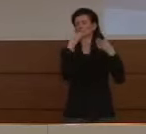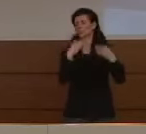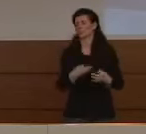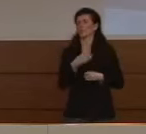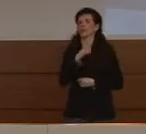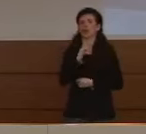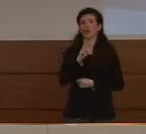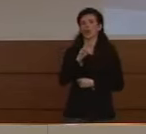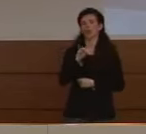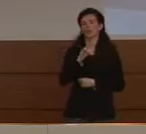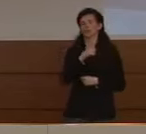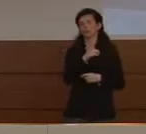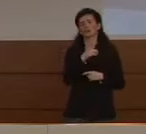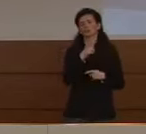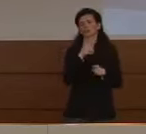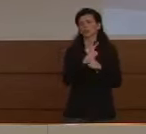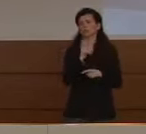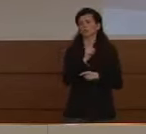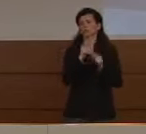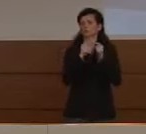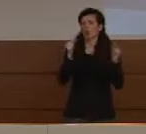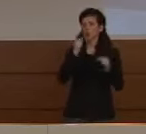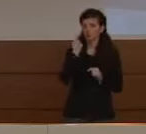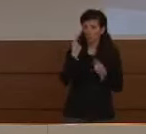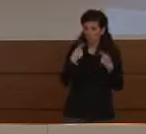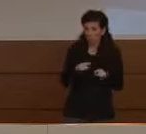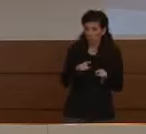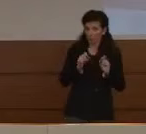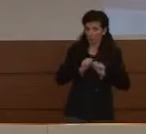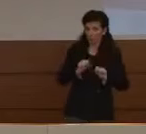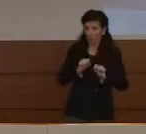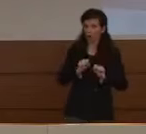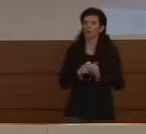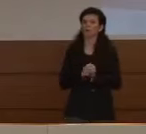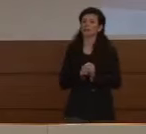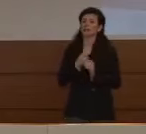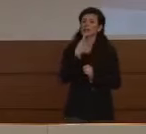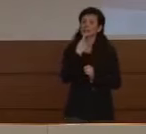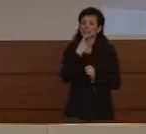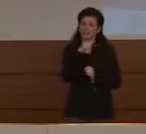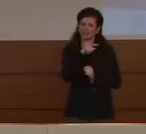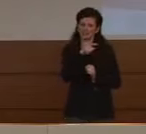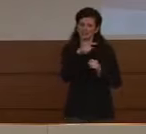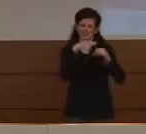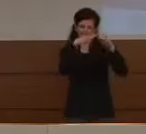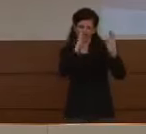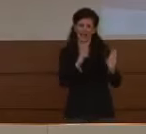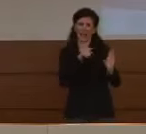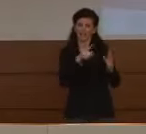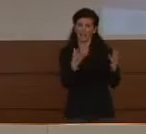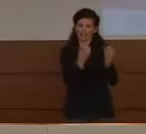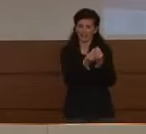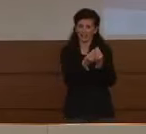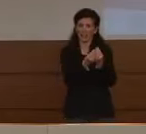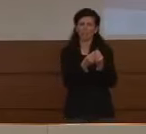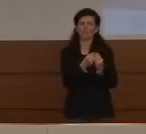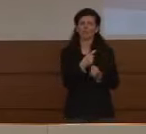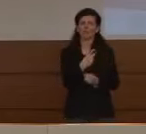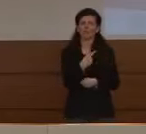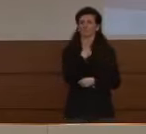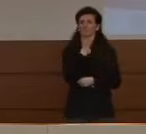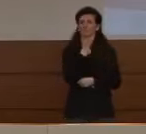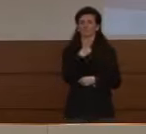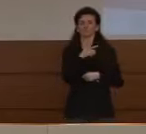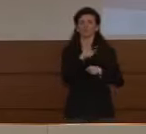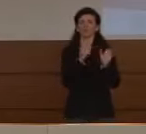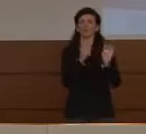e poi le aggiungo un ulteriore elemento i familiari che a quel punto sono costretti a stare in quarantena senza un tampone